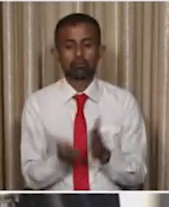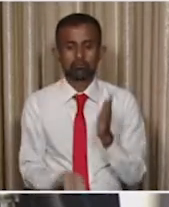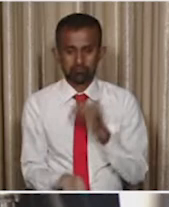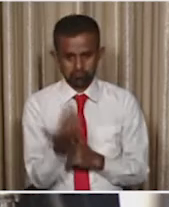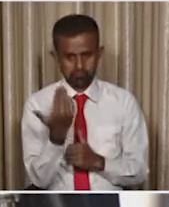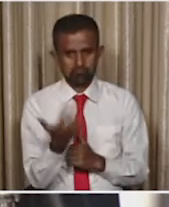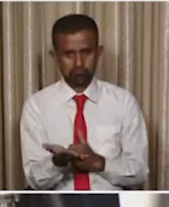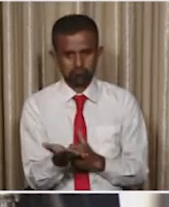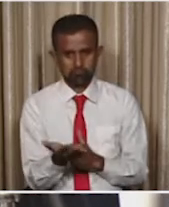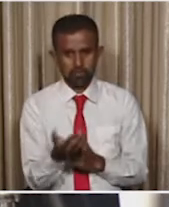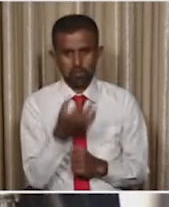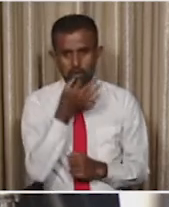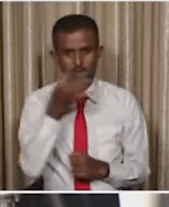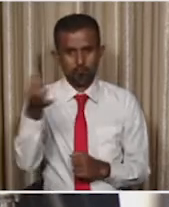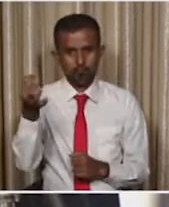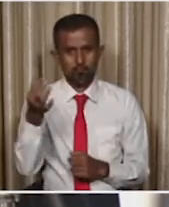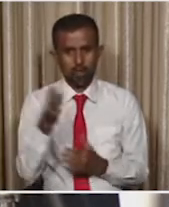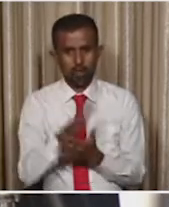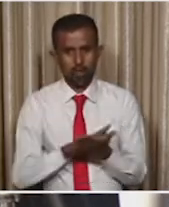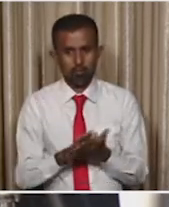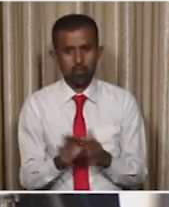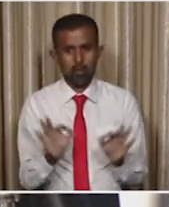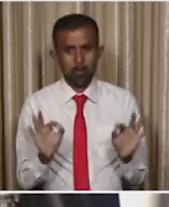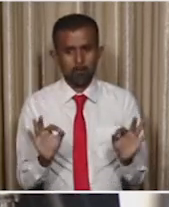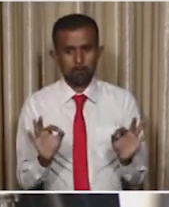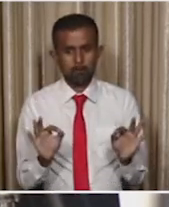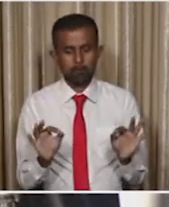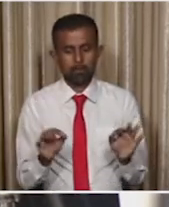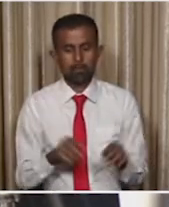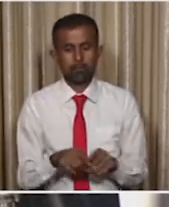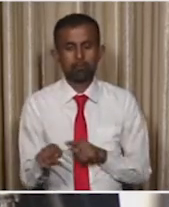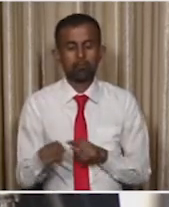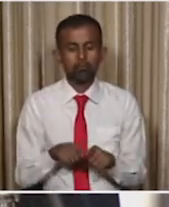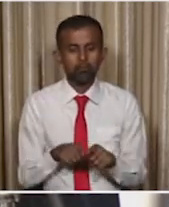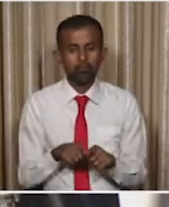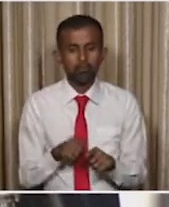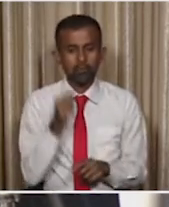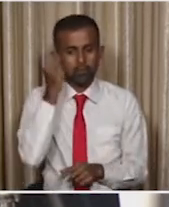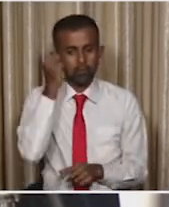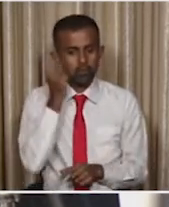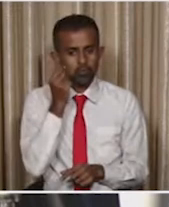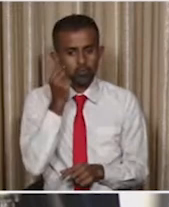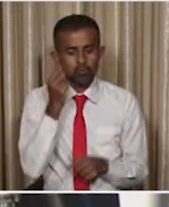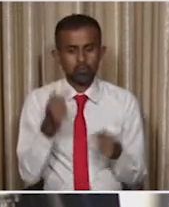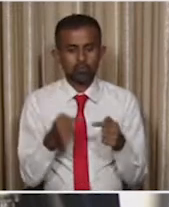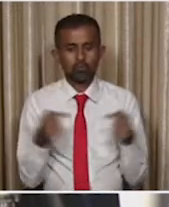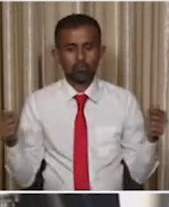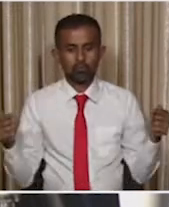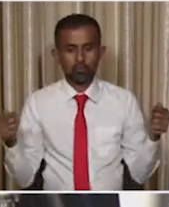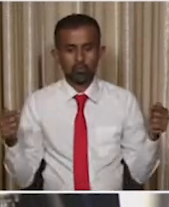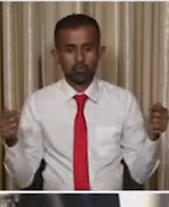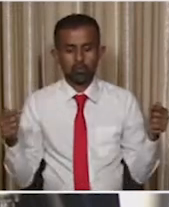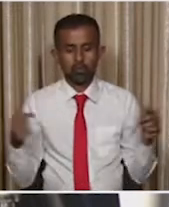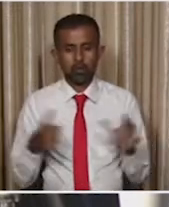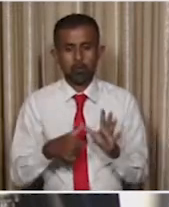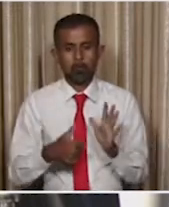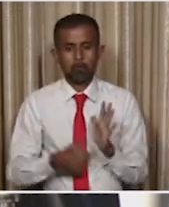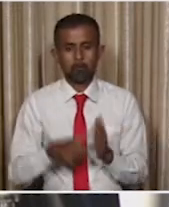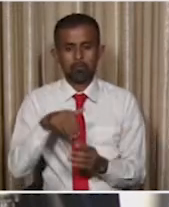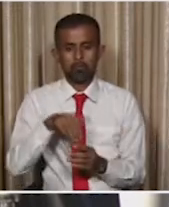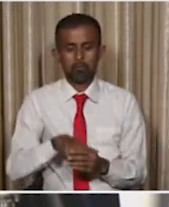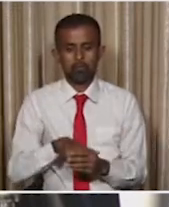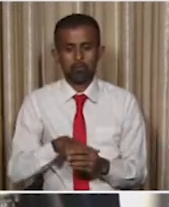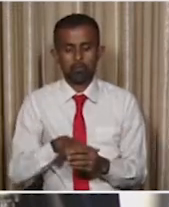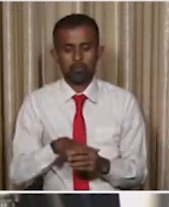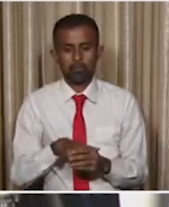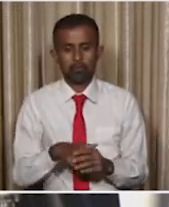நாங்கள் வலியுறுத்தி கேட்டுக்கொள்கிறோம் ஏனென்று சொன்னால் தொடர்ந்தும் பயங்கரவாத தடைச்சட்டம் எங்கள் மீதான ஒடுக்குமுறைகளுக்கு மிக மோசமான காரணமாக இருந்து கொண்டிருக்கிறது என்பதை